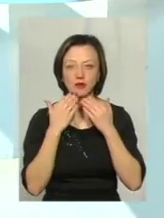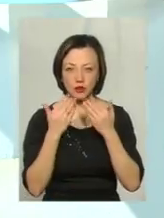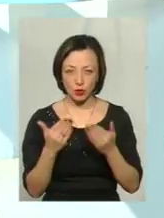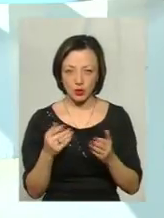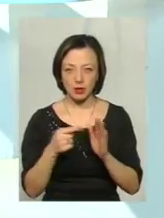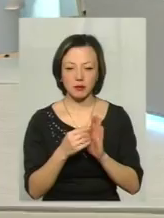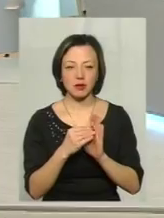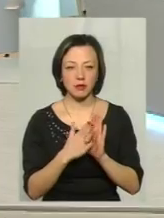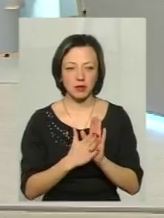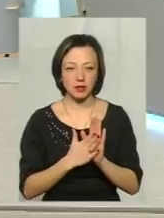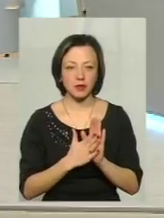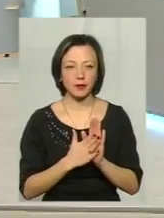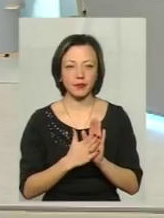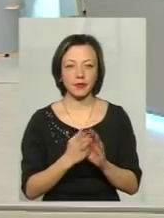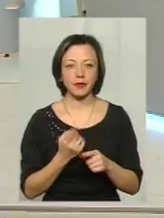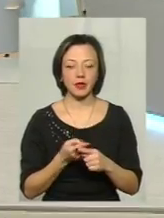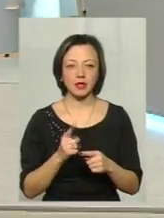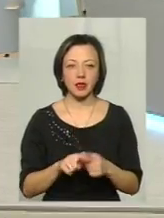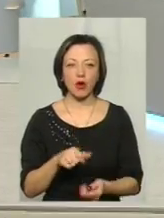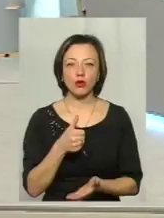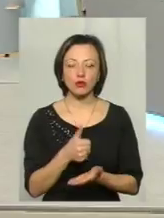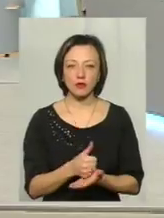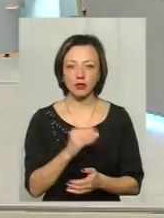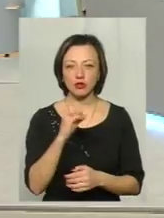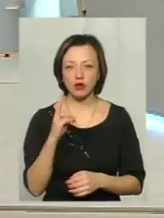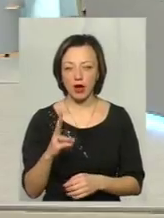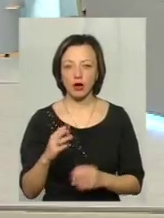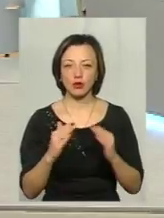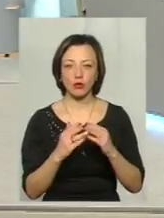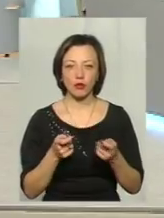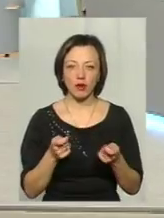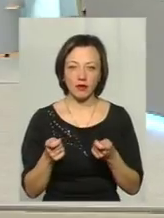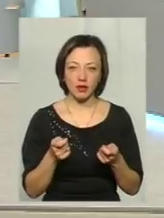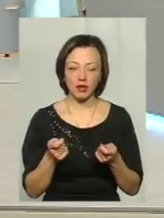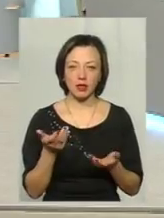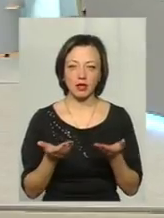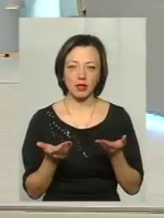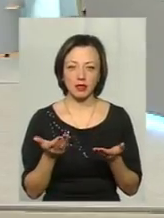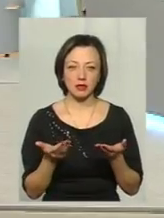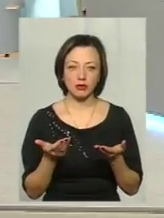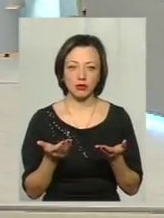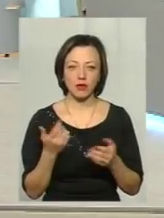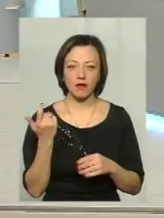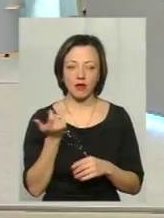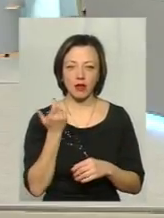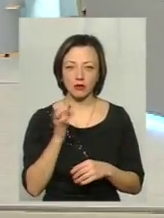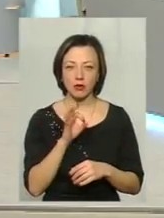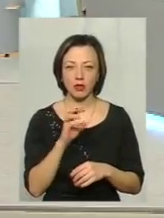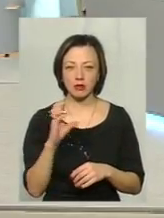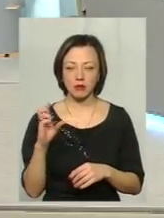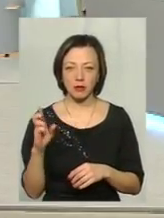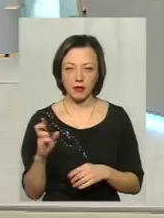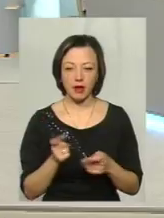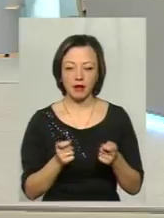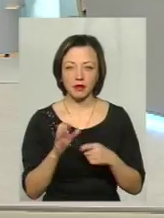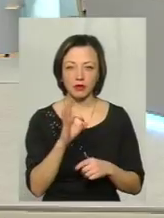куди звернутися. Це основне, це ЖЕКи, домоуправління, якщо власник ОСББ, значить до